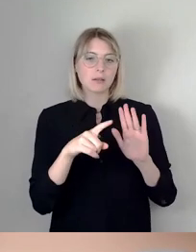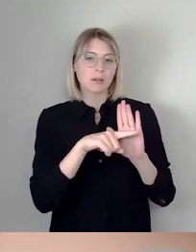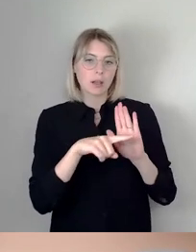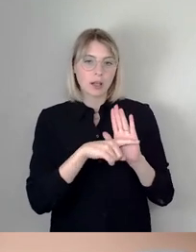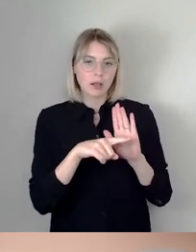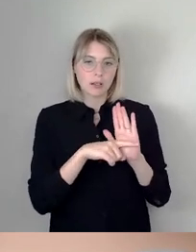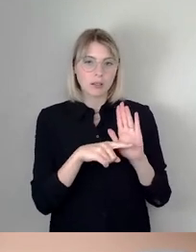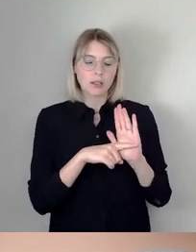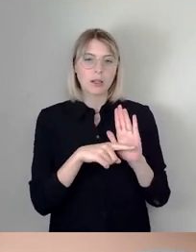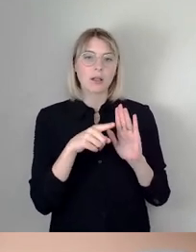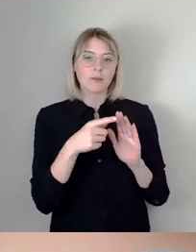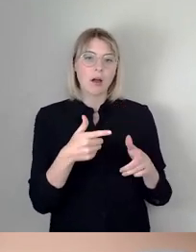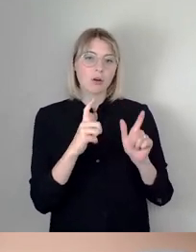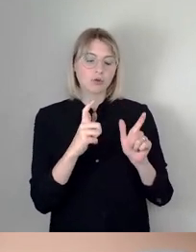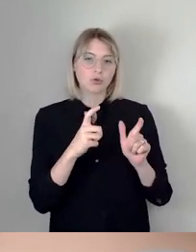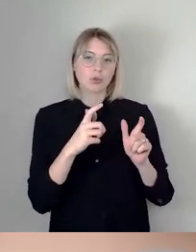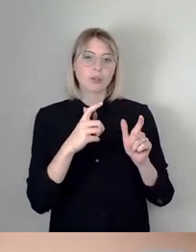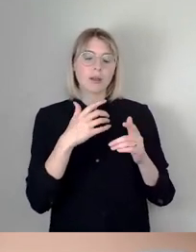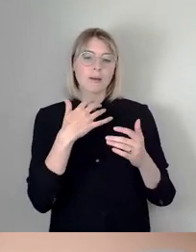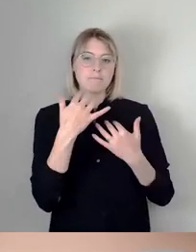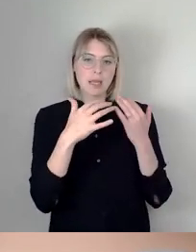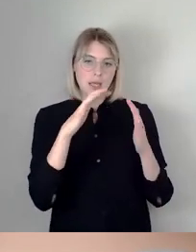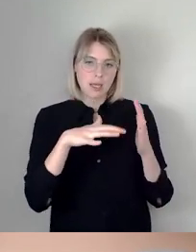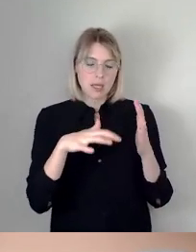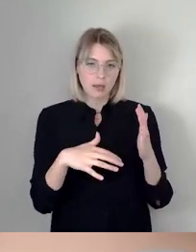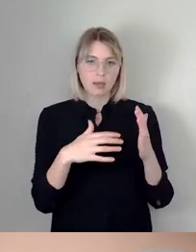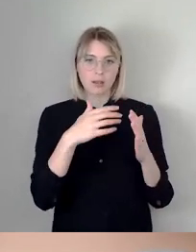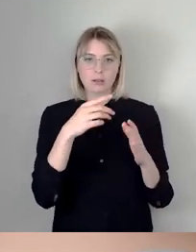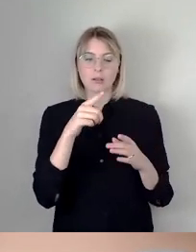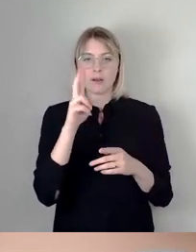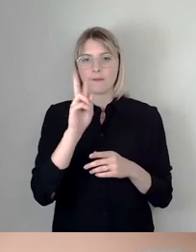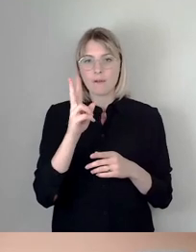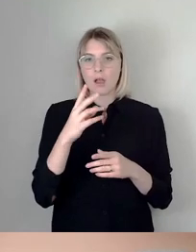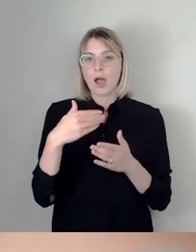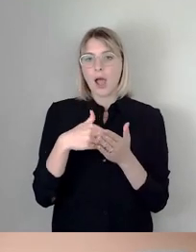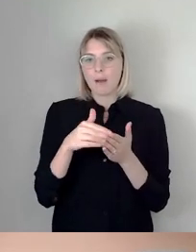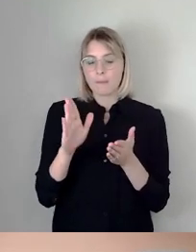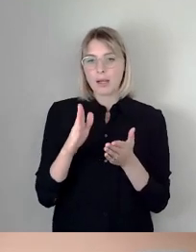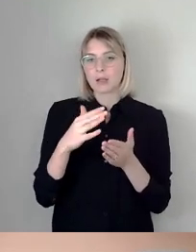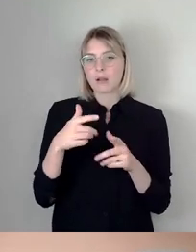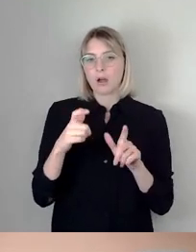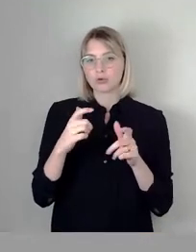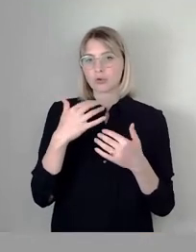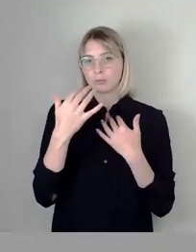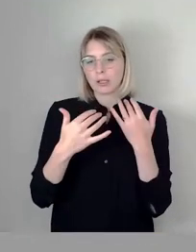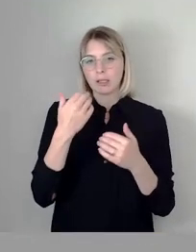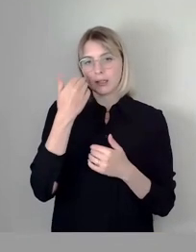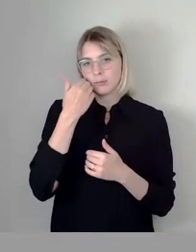federführenden Ausschussbericht. Wer den ablehnenden Ausschussbericht annehmen möchte, den bitte ich jetzt um